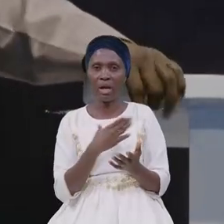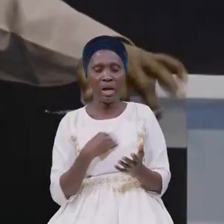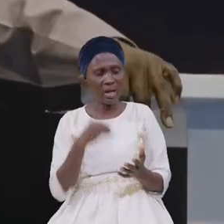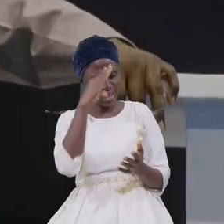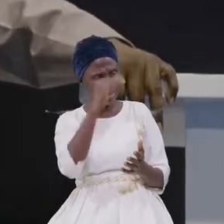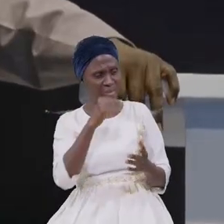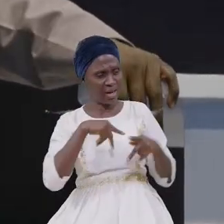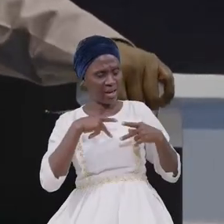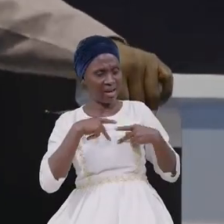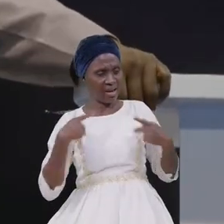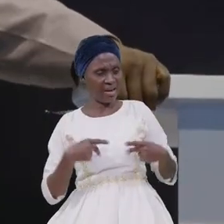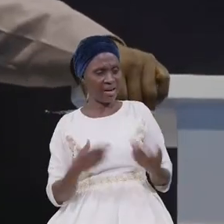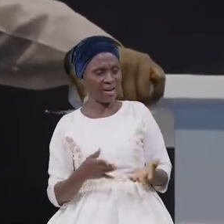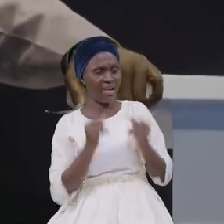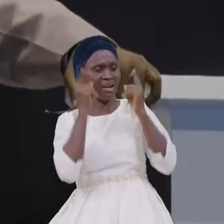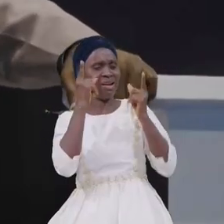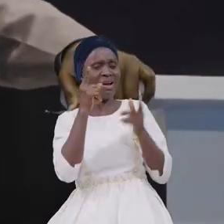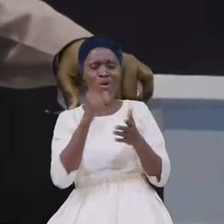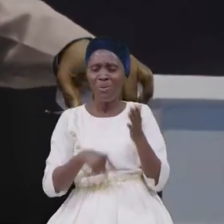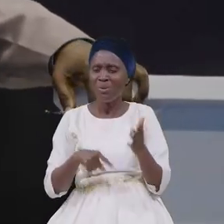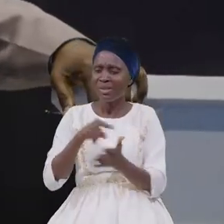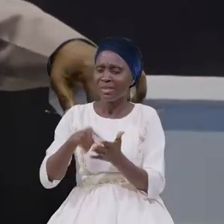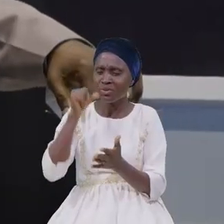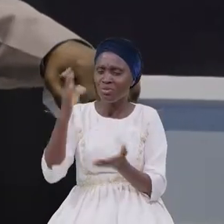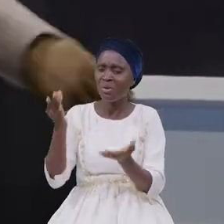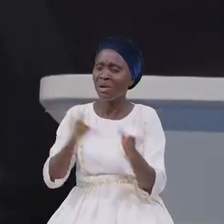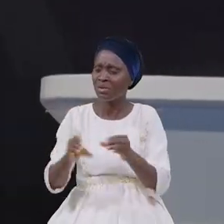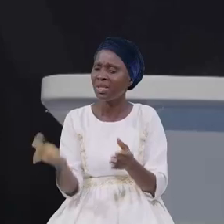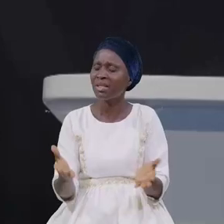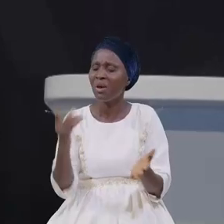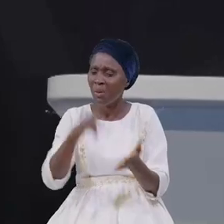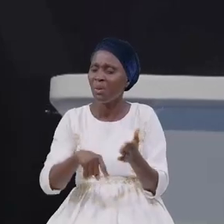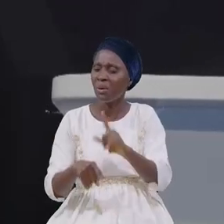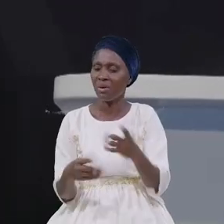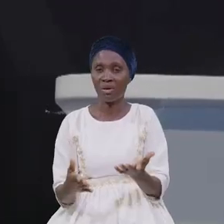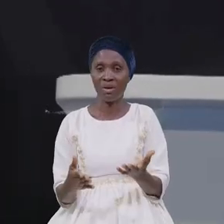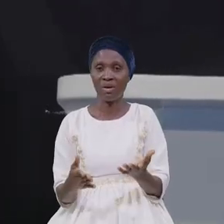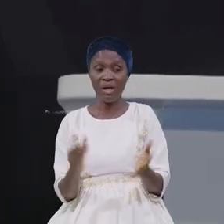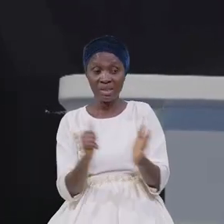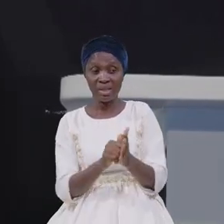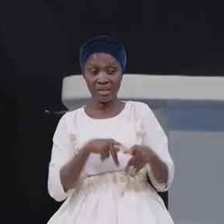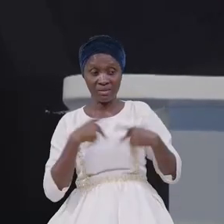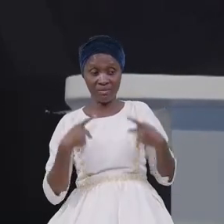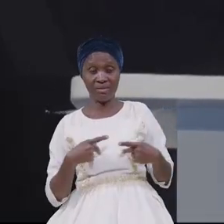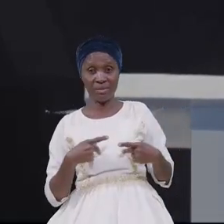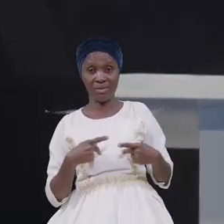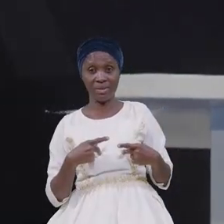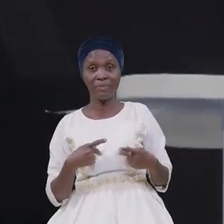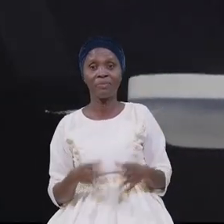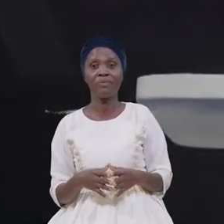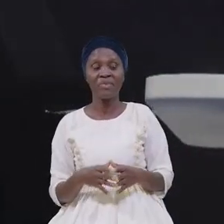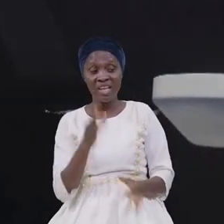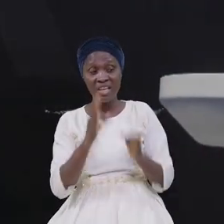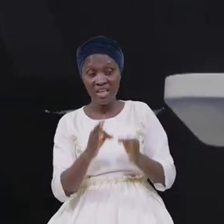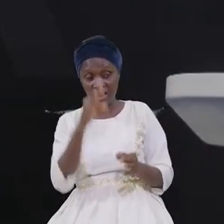se demandait, mais qu'est-ce que celle-ci fait ici là? Au fait, avec le pharisien là, si le pharisien là